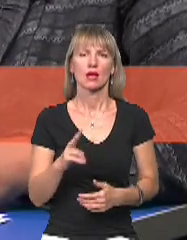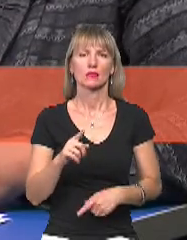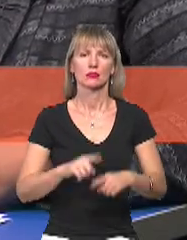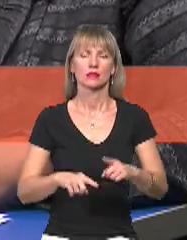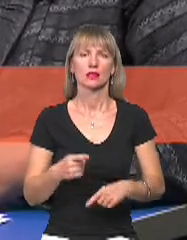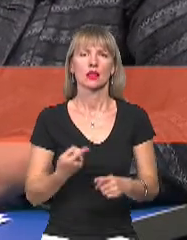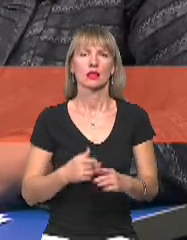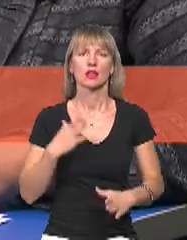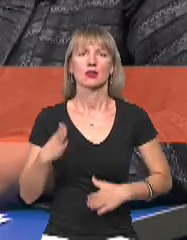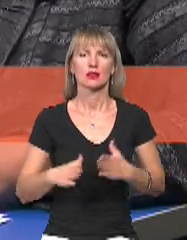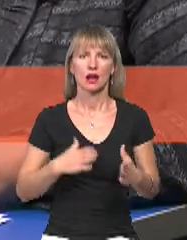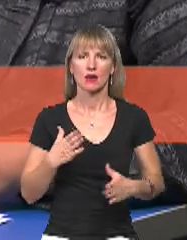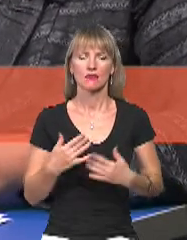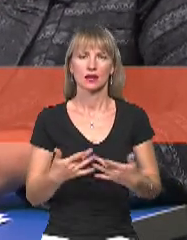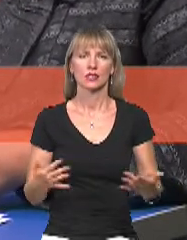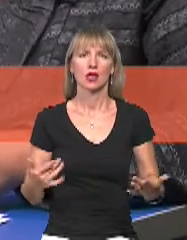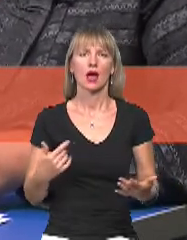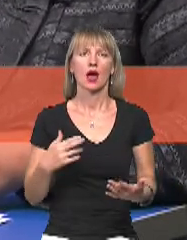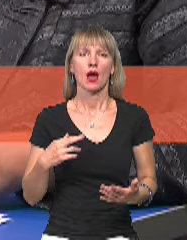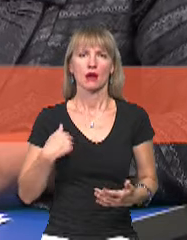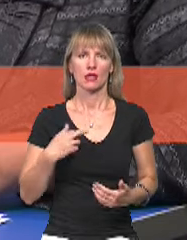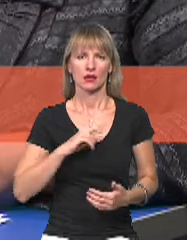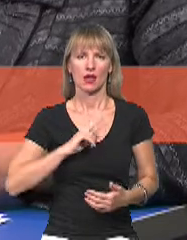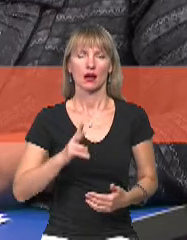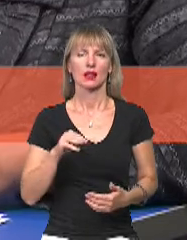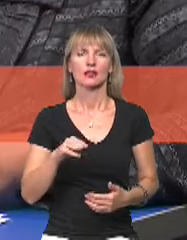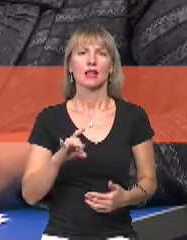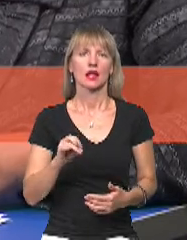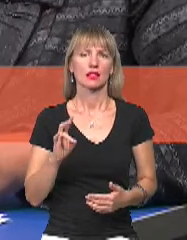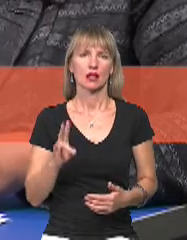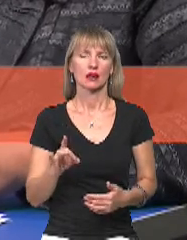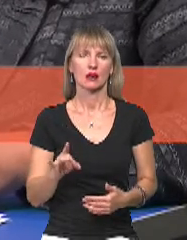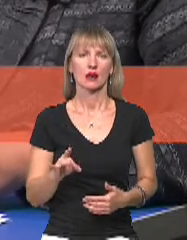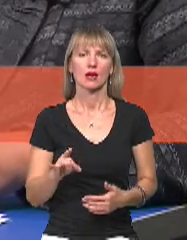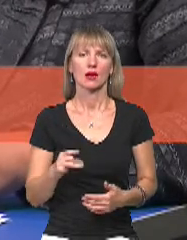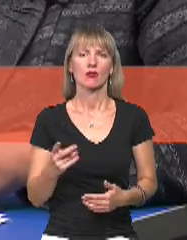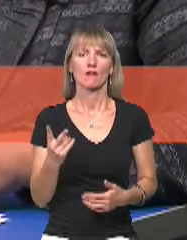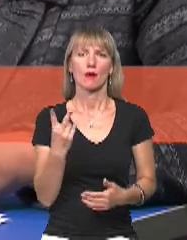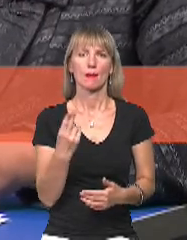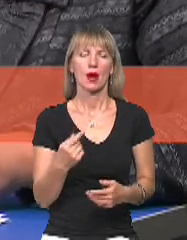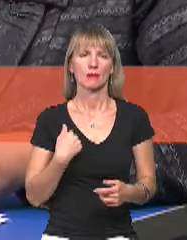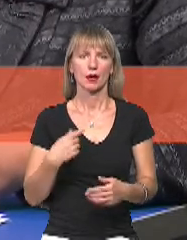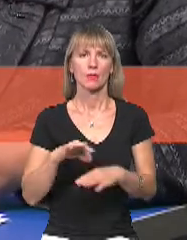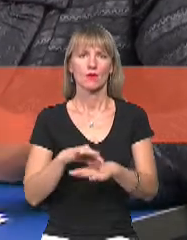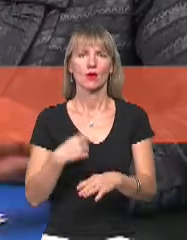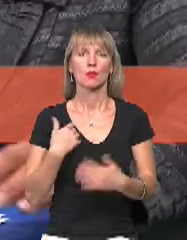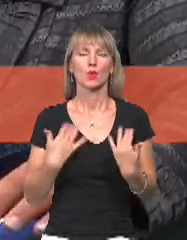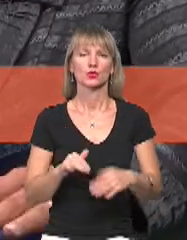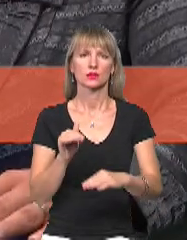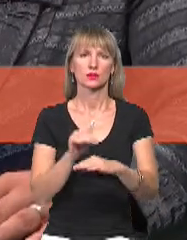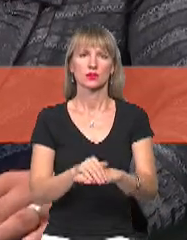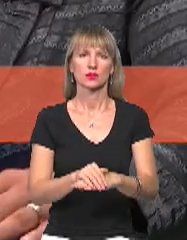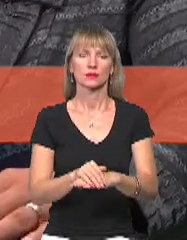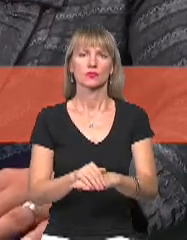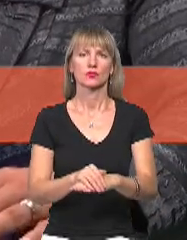відповідні вправи тренінгові. Ну, а ми, як тренер, я і ще один тренер, взагалі це в парах проводиться це, ми вже визначаємо,